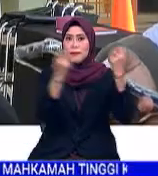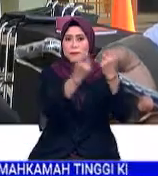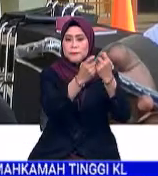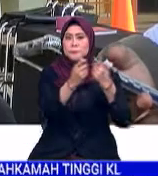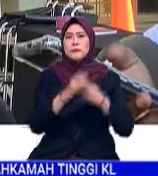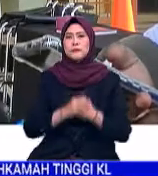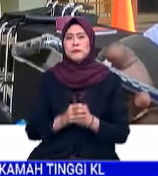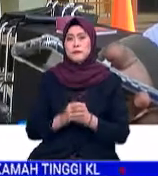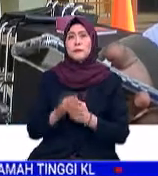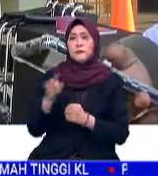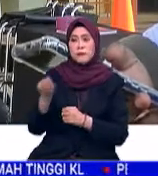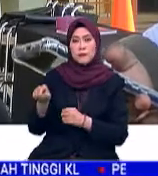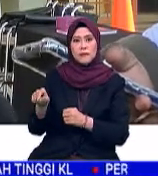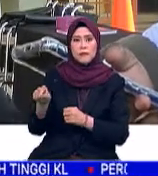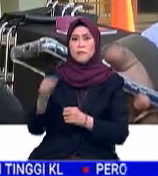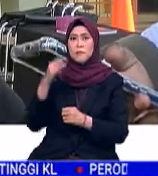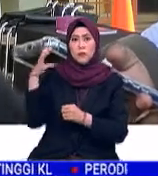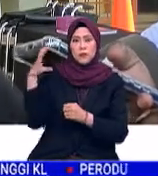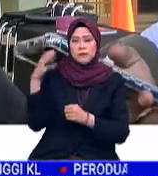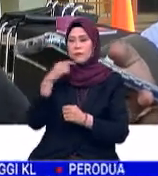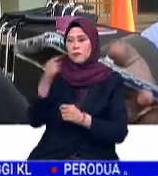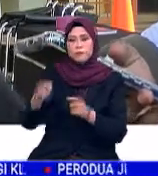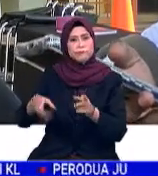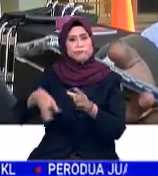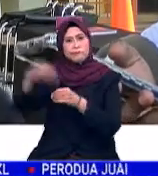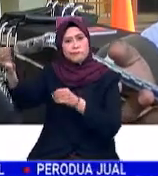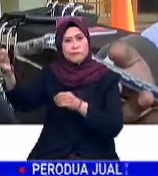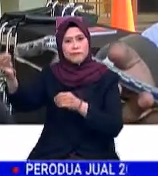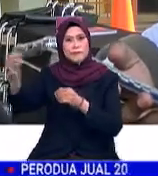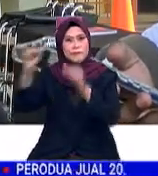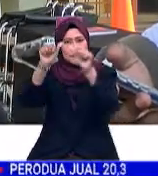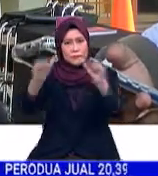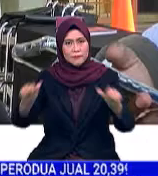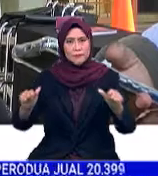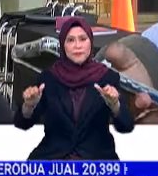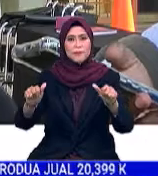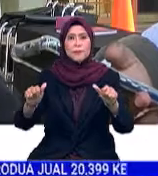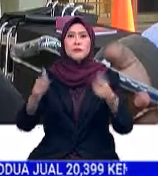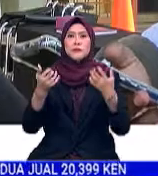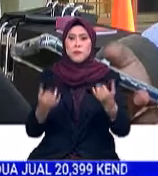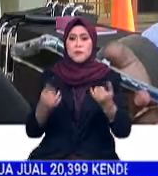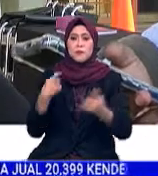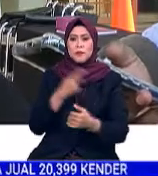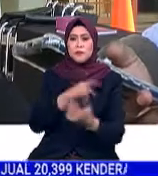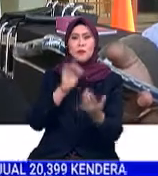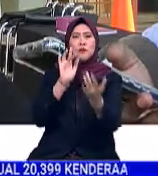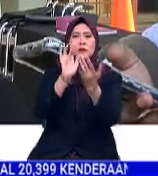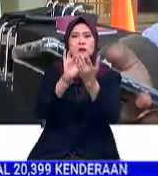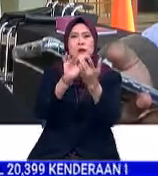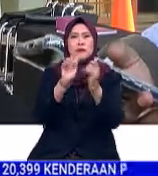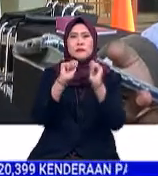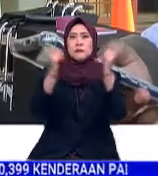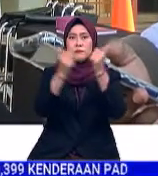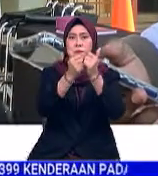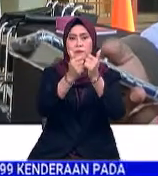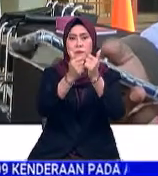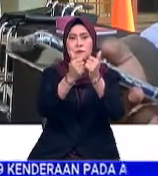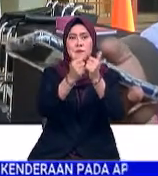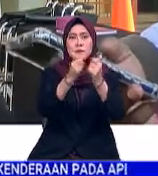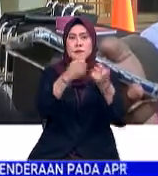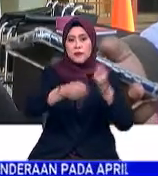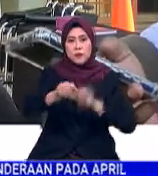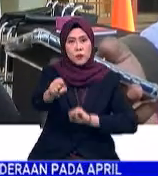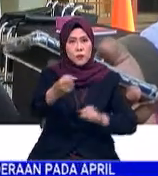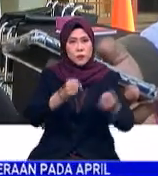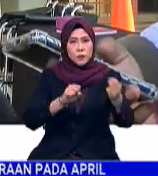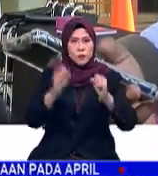juga diminta untuk meninggalkan asrama. Sementara kita telah pun berhubung dengan pihak Taekwondo Malaysia untuk